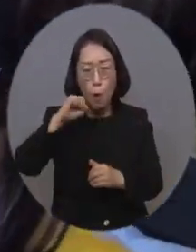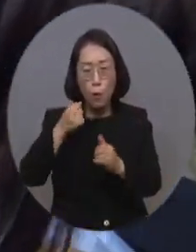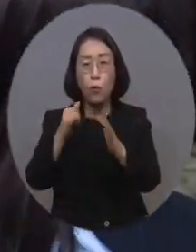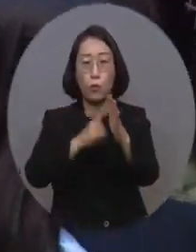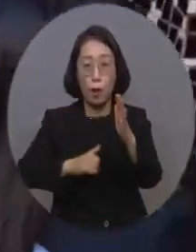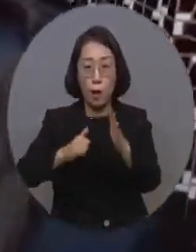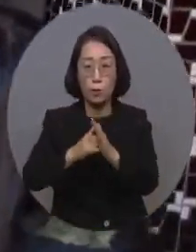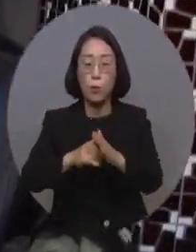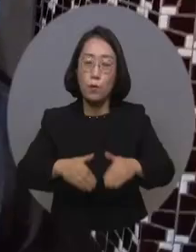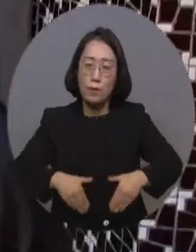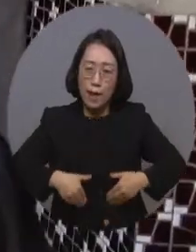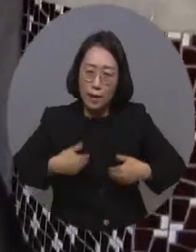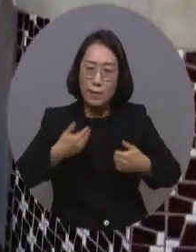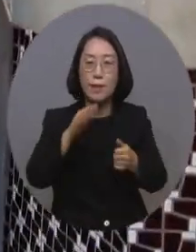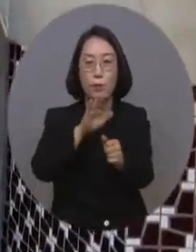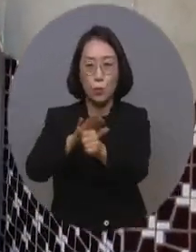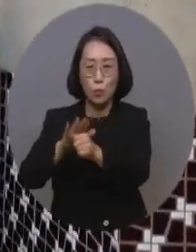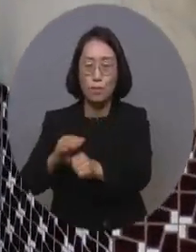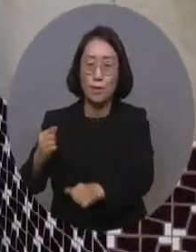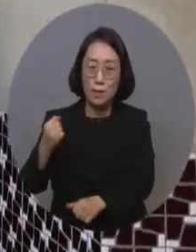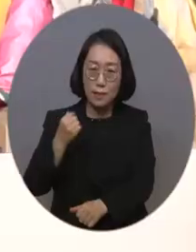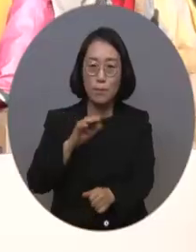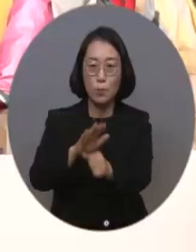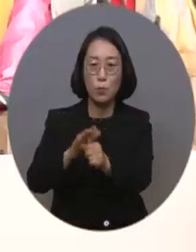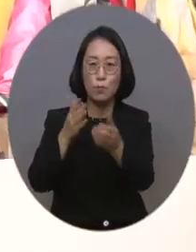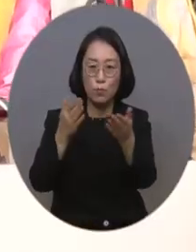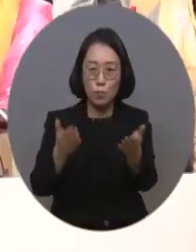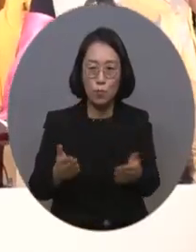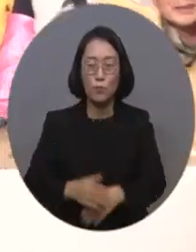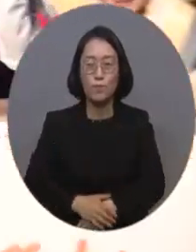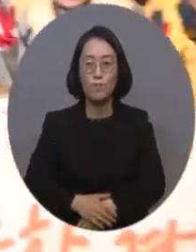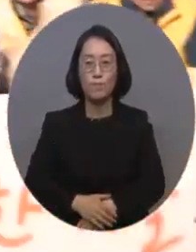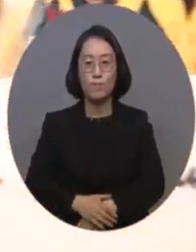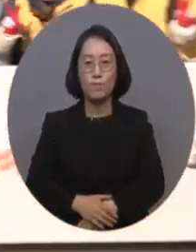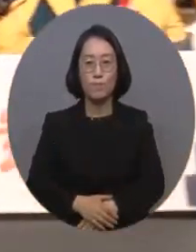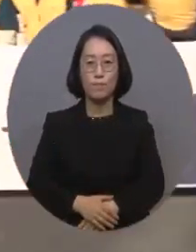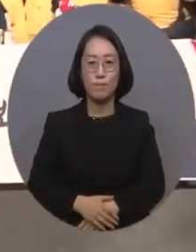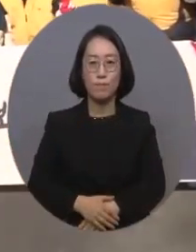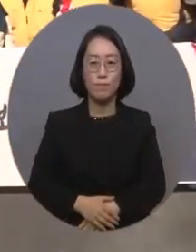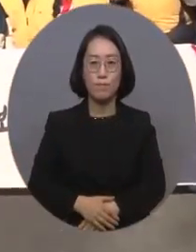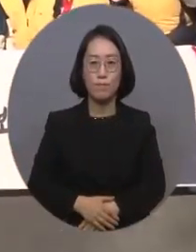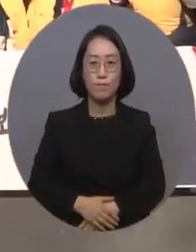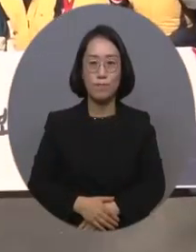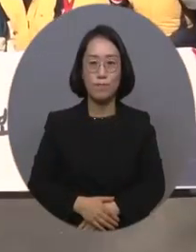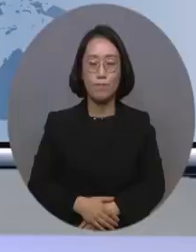긴 겨울을 따뜻하게 보낼 수 있는 힘이 될 예정입니다. 복지TV 뉴스 전우주입니다.